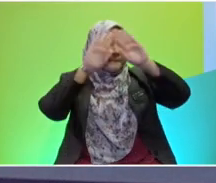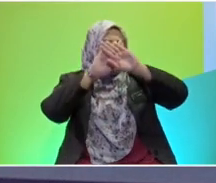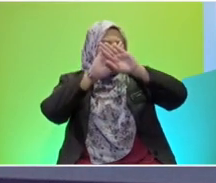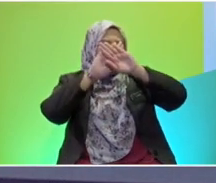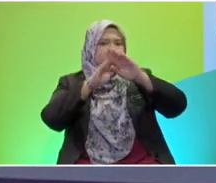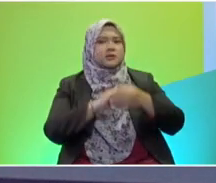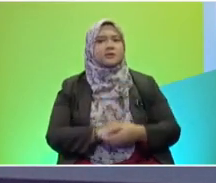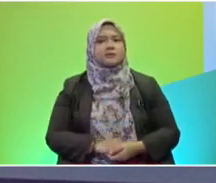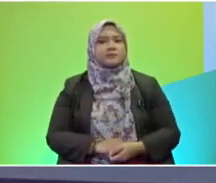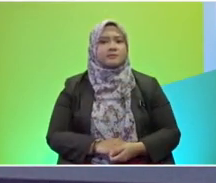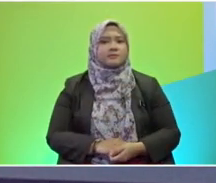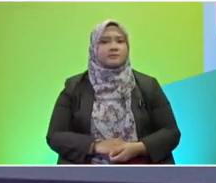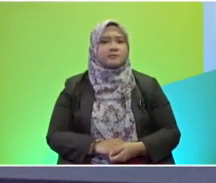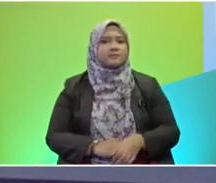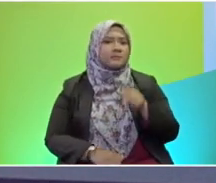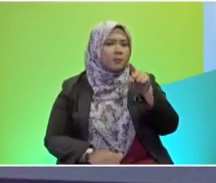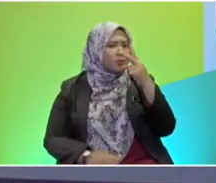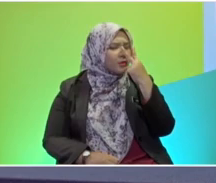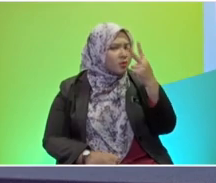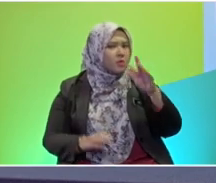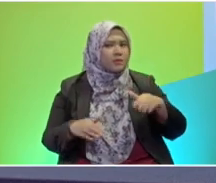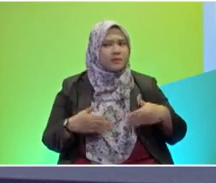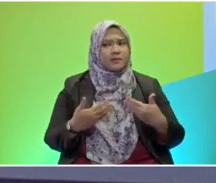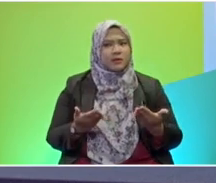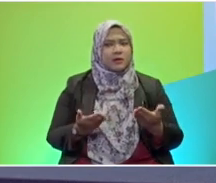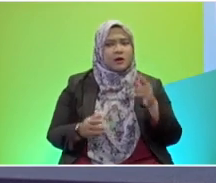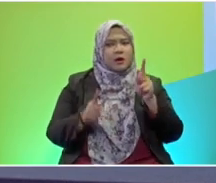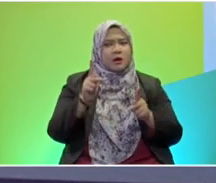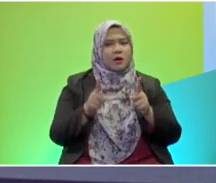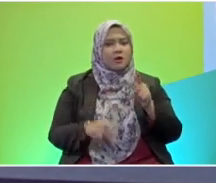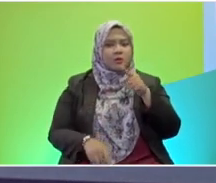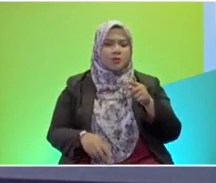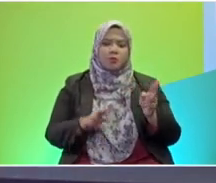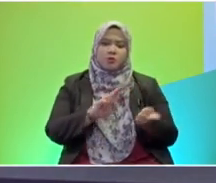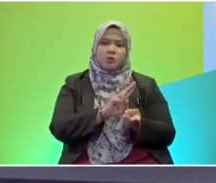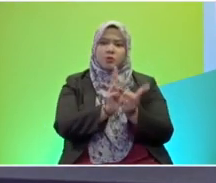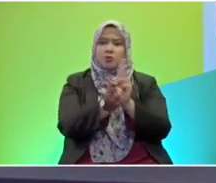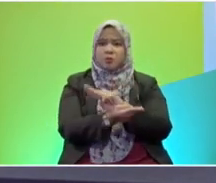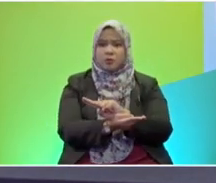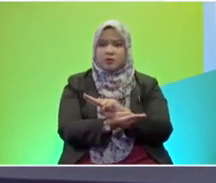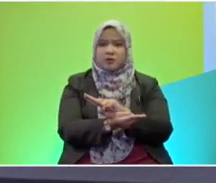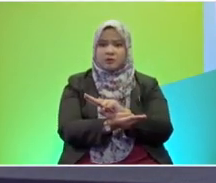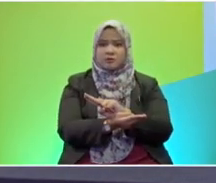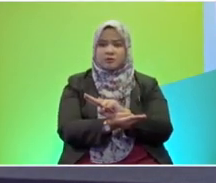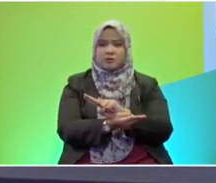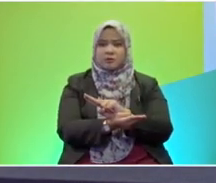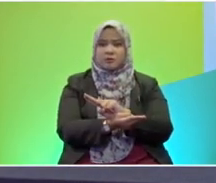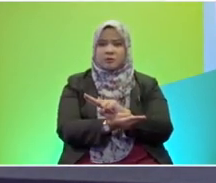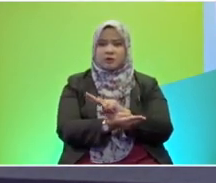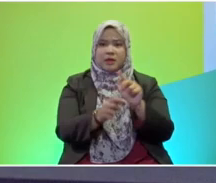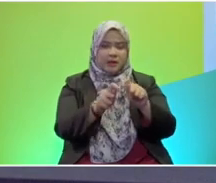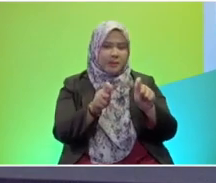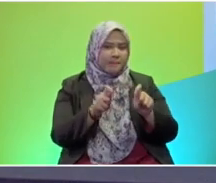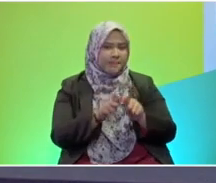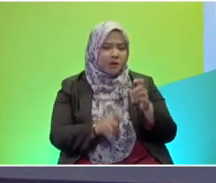ubah kedudukan objek tersebut coba Lintang kan ke arah saya